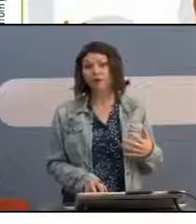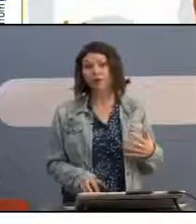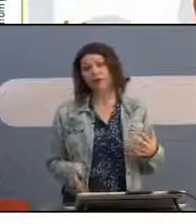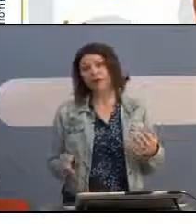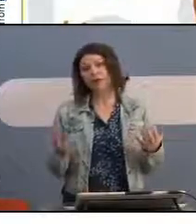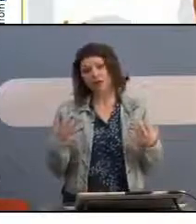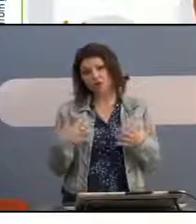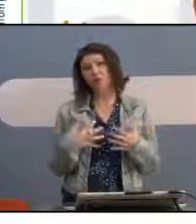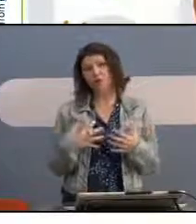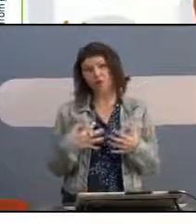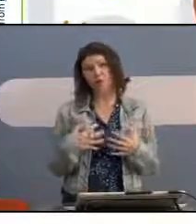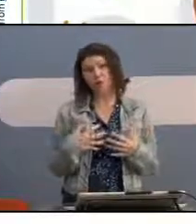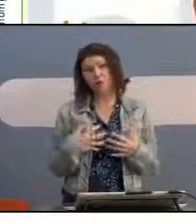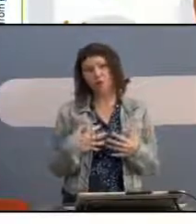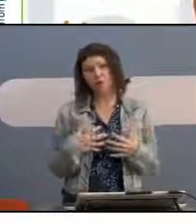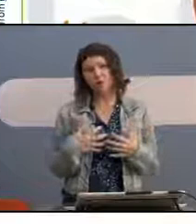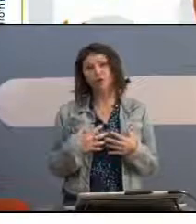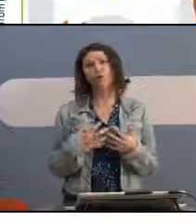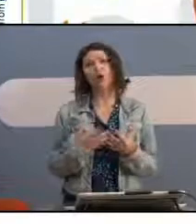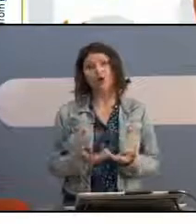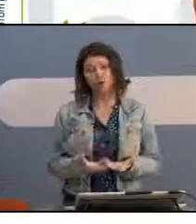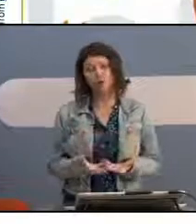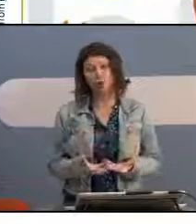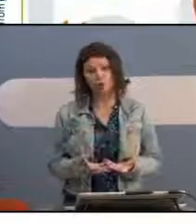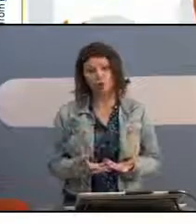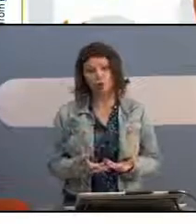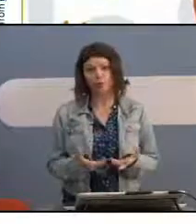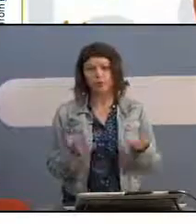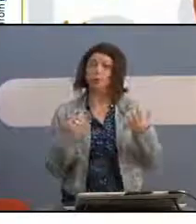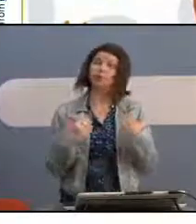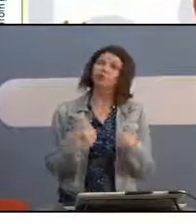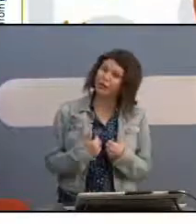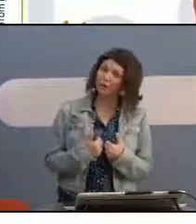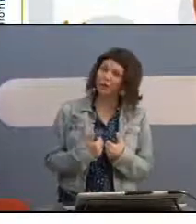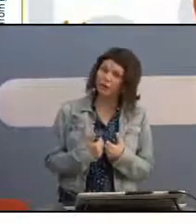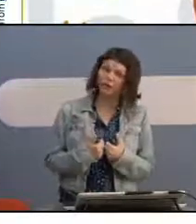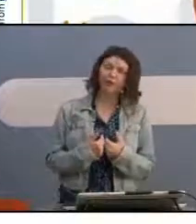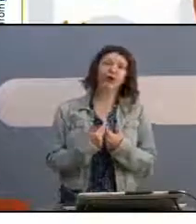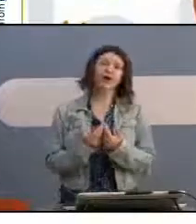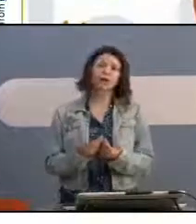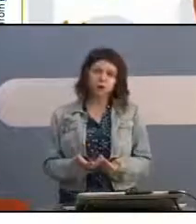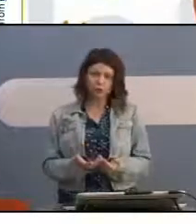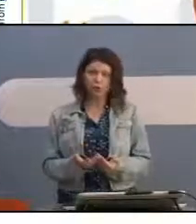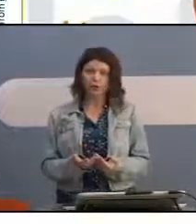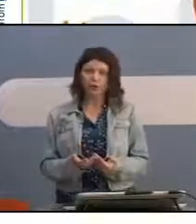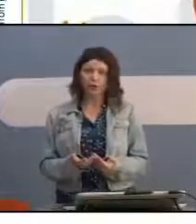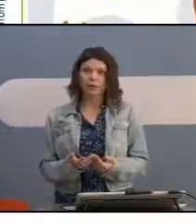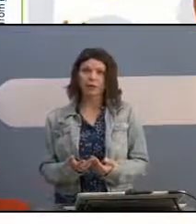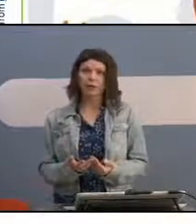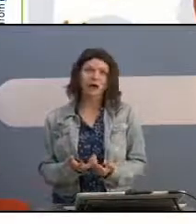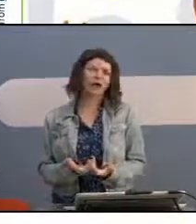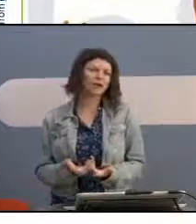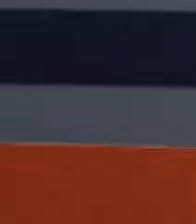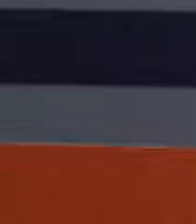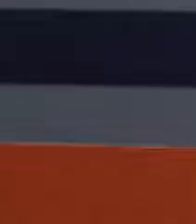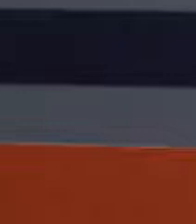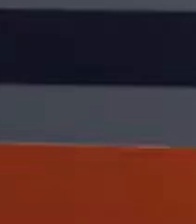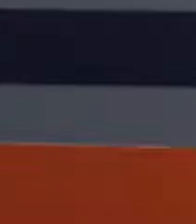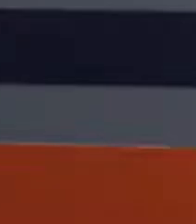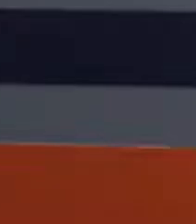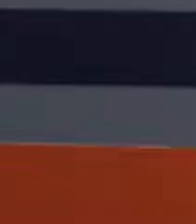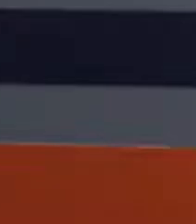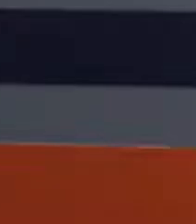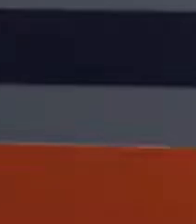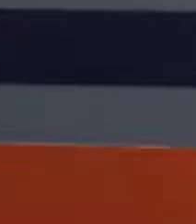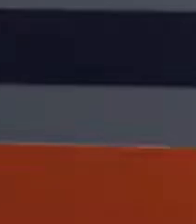תמיד שכשיש לנו זכויות גם יש לנו אחריויות, כלומר זכותי ואחריותי. מה הכוונה